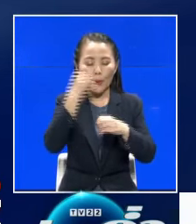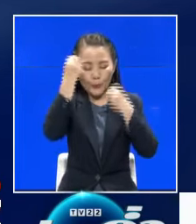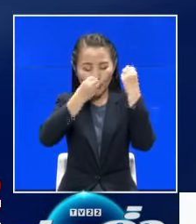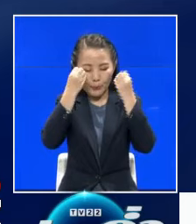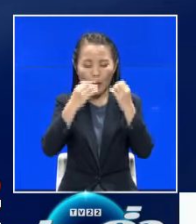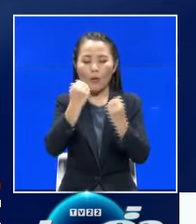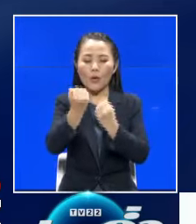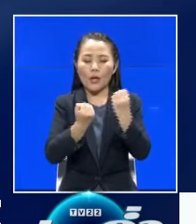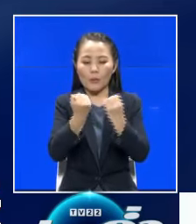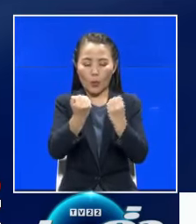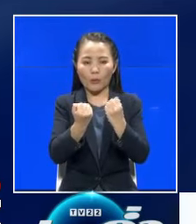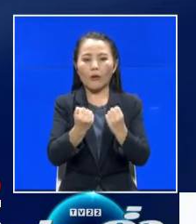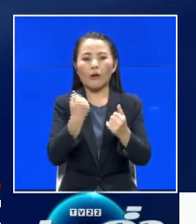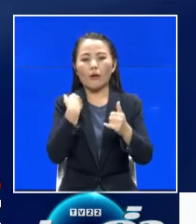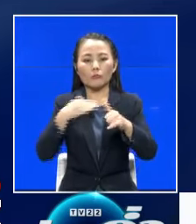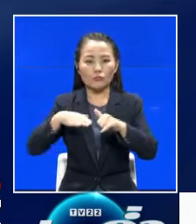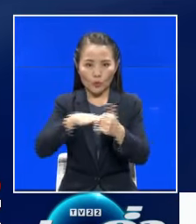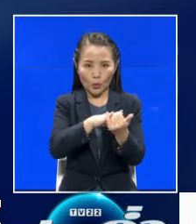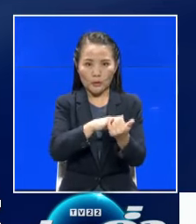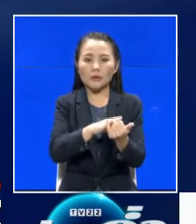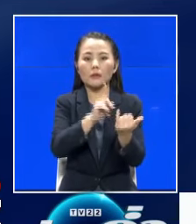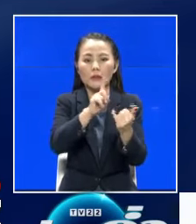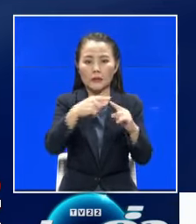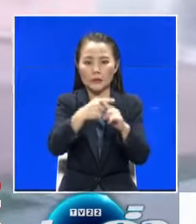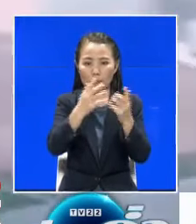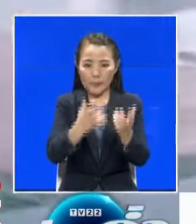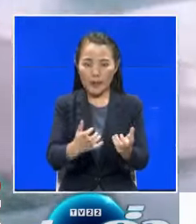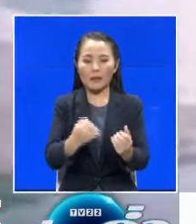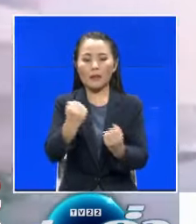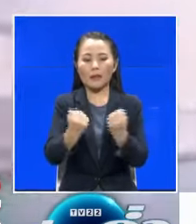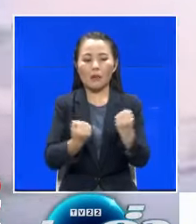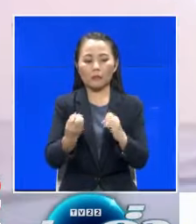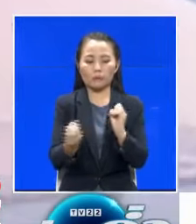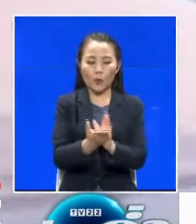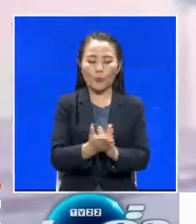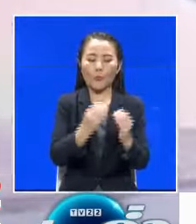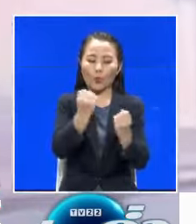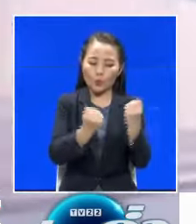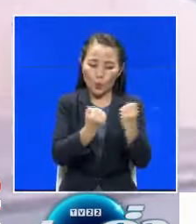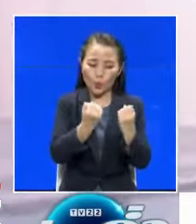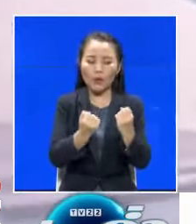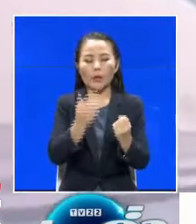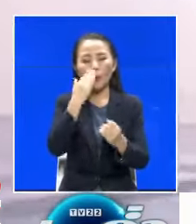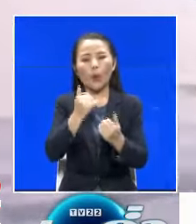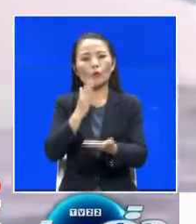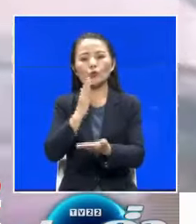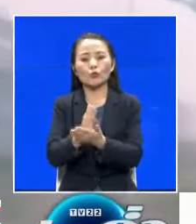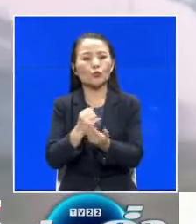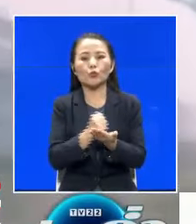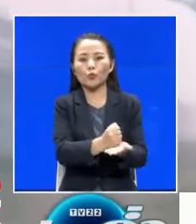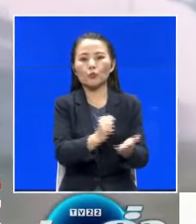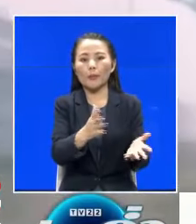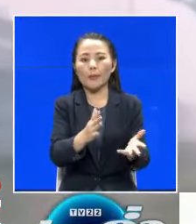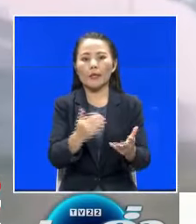เป็นเหตุให้ผู้อื่นได้รับอันตรายสาหัสขับรถก่อให้เกิดความเสียหายแก่บุคคลและทรัพย์สินไม่หยุดรถให้ความช่วยเหลือ